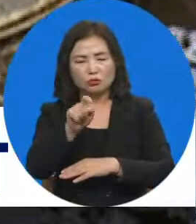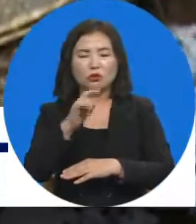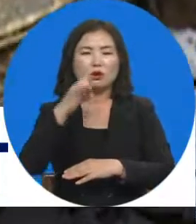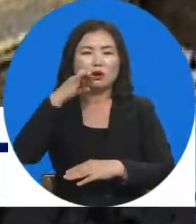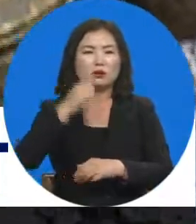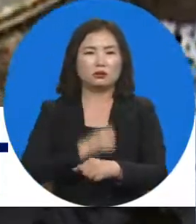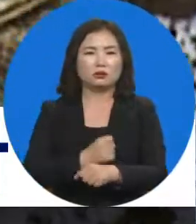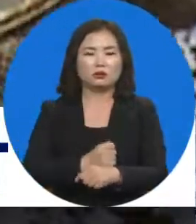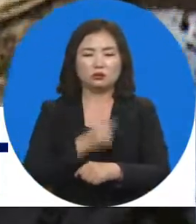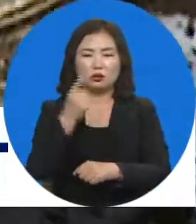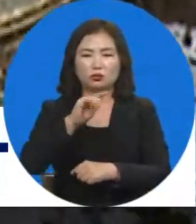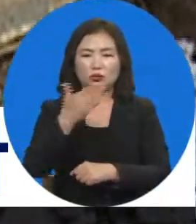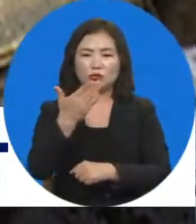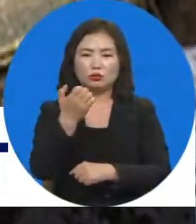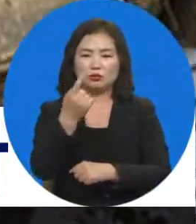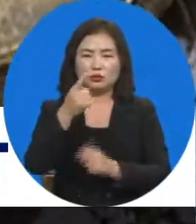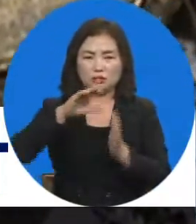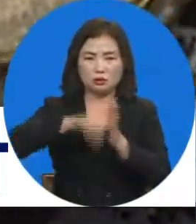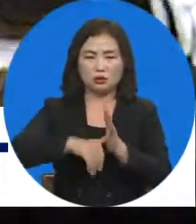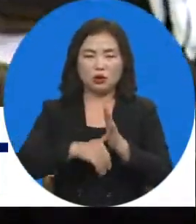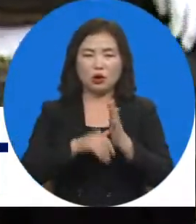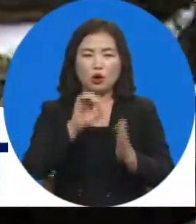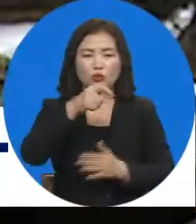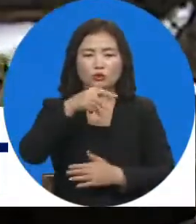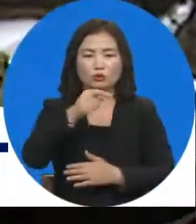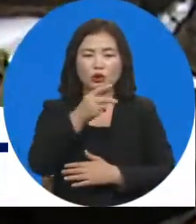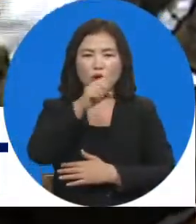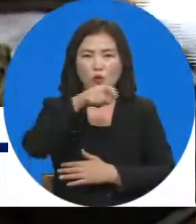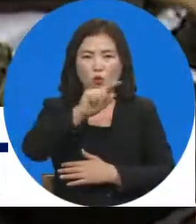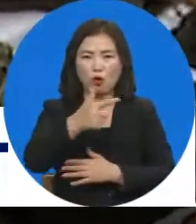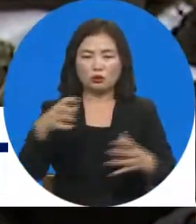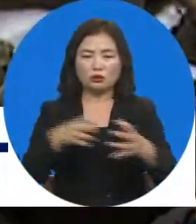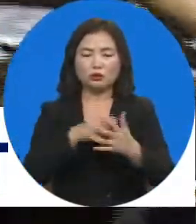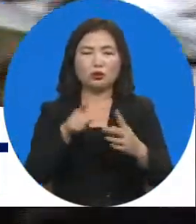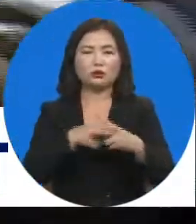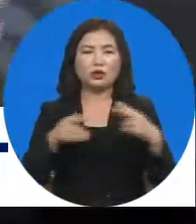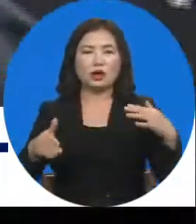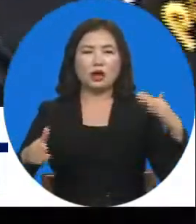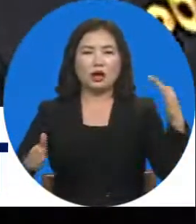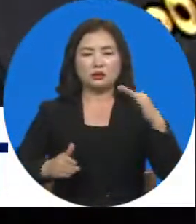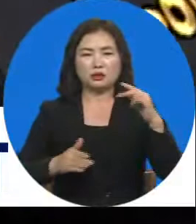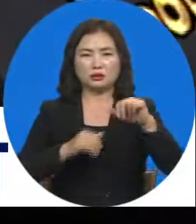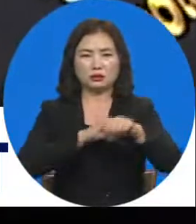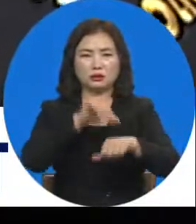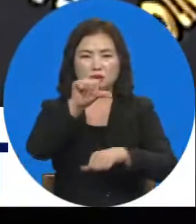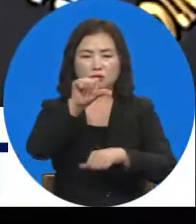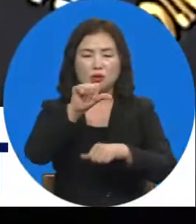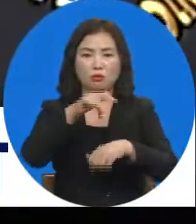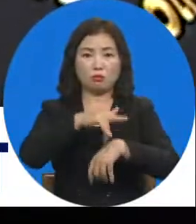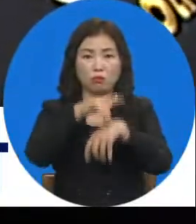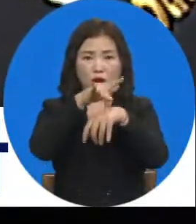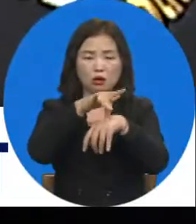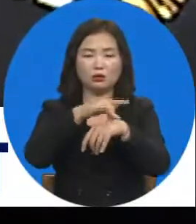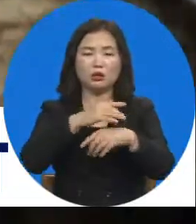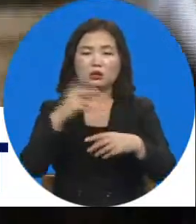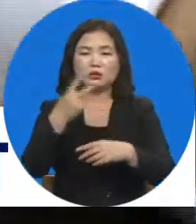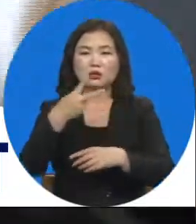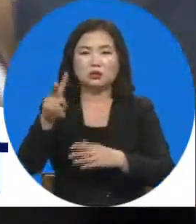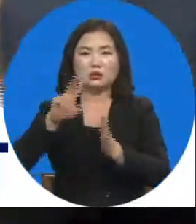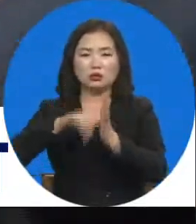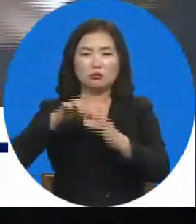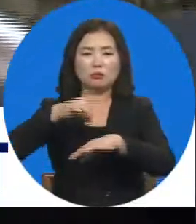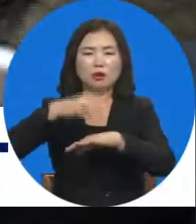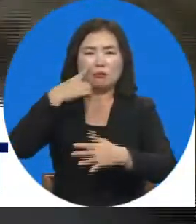주목됩니다. 1991년 우철원군 등 초등생 5명이 와룡산에서 실종됐다가 2002년